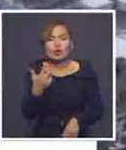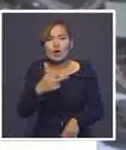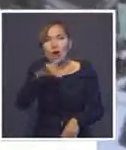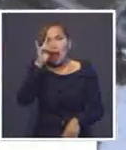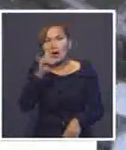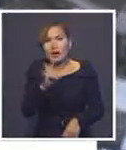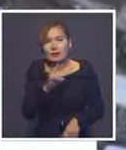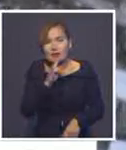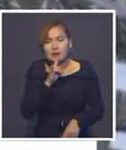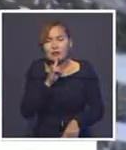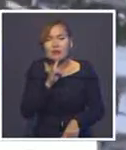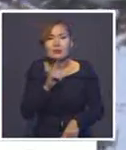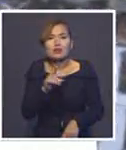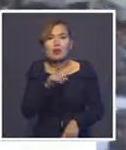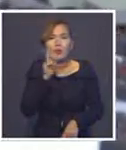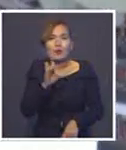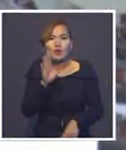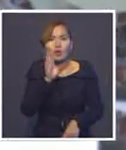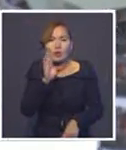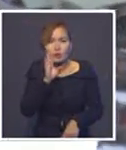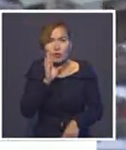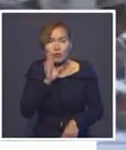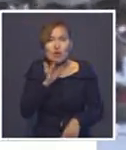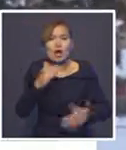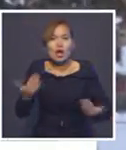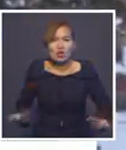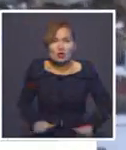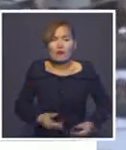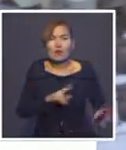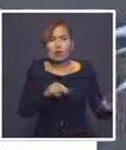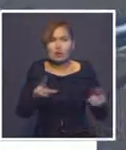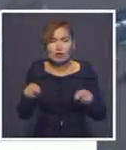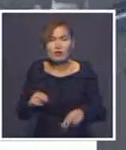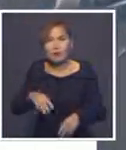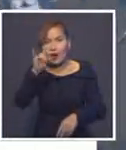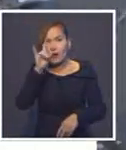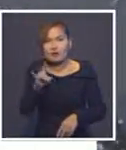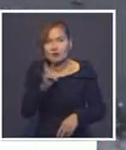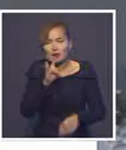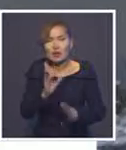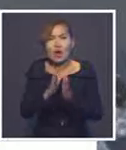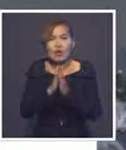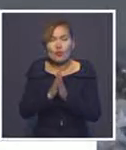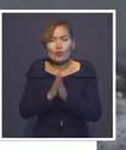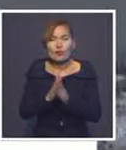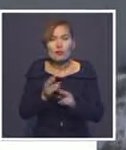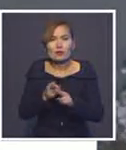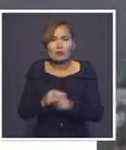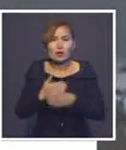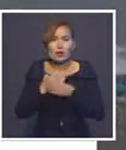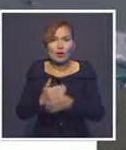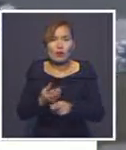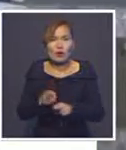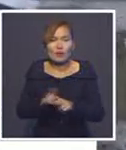қыз еліміздің сыртқы істер министрлігінен көмек сұрады. Соңғы мәліметке қарағанда олар аралдан өз бетінше кетіп Панама әуежайына